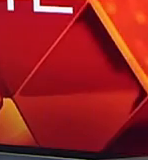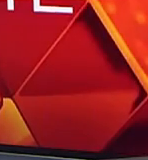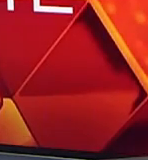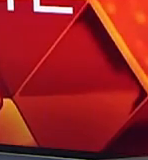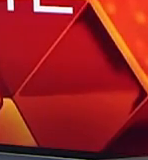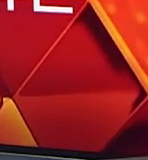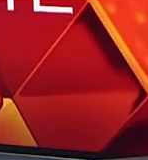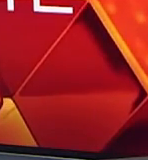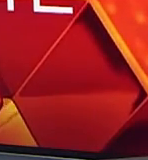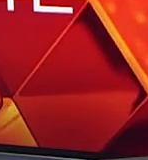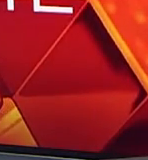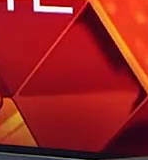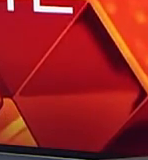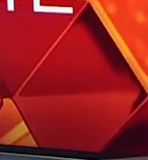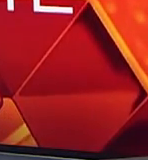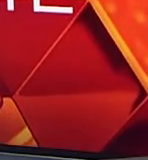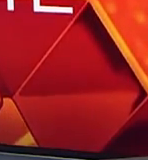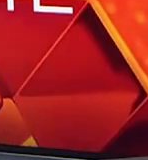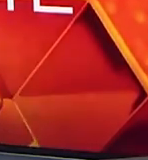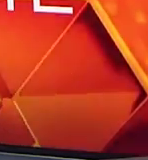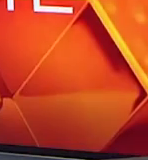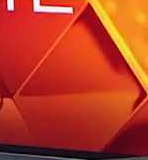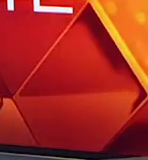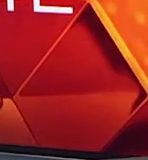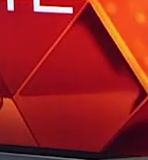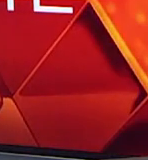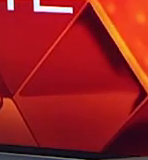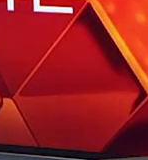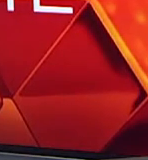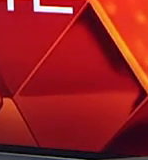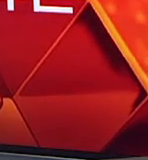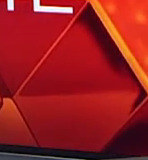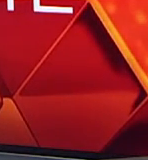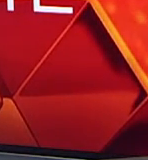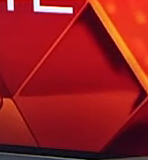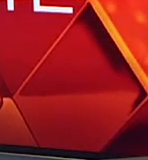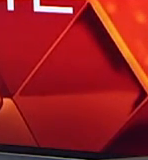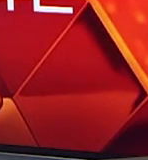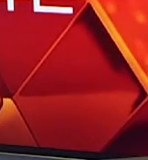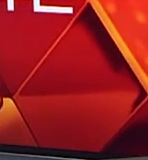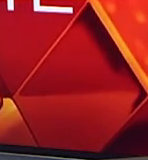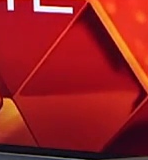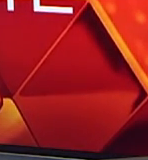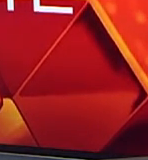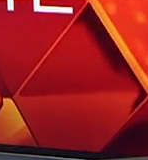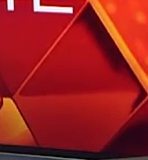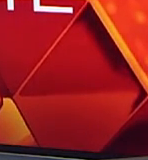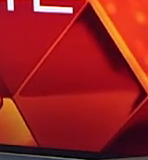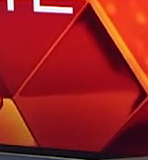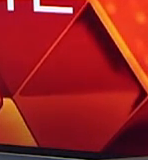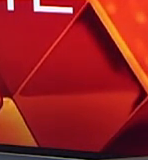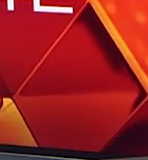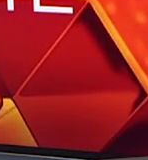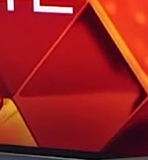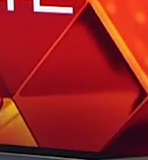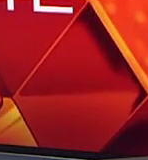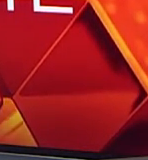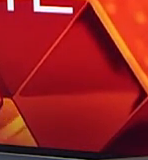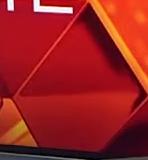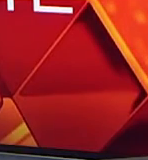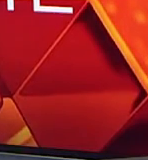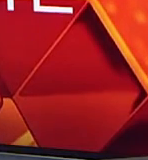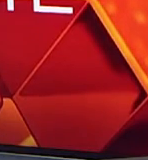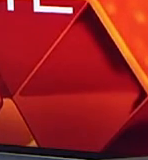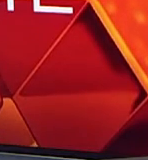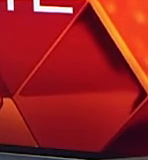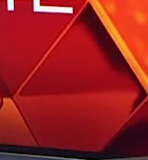Abangan din po ngayong gabi ang pinakabagong trailer ng Lolong dito sa GMA Network. That's My Chica this Thursday night. Sa ngalan